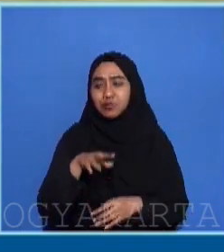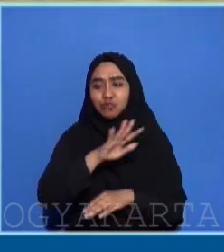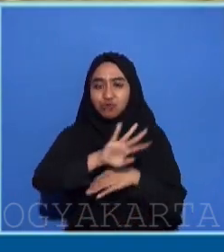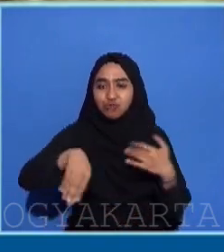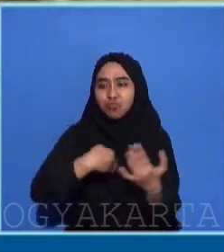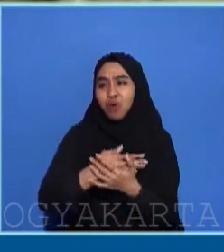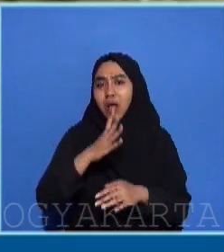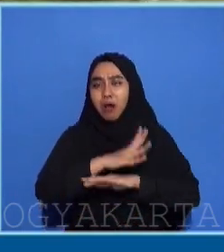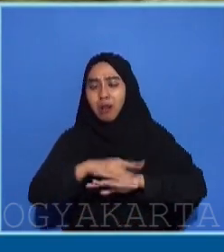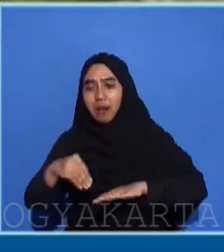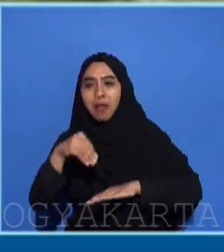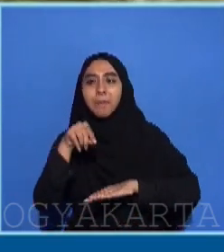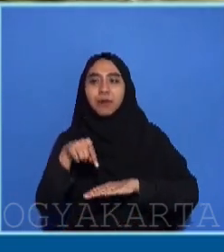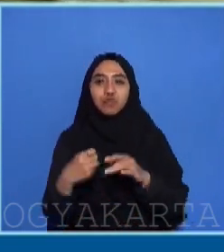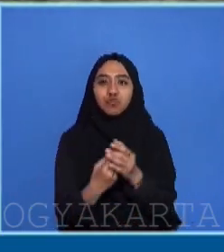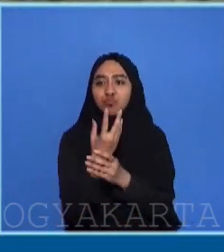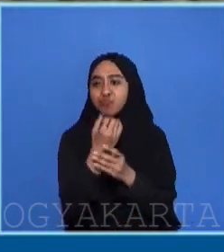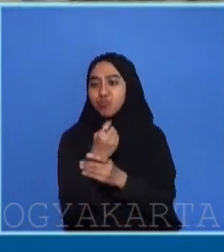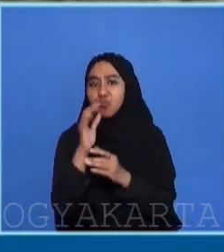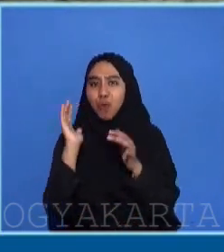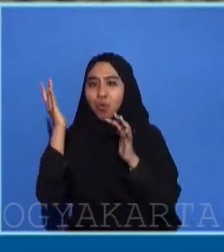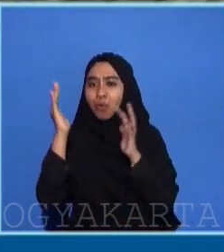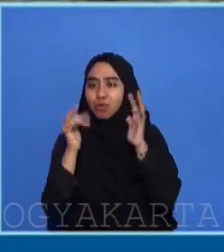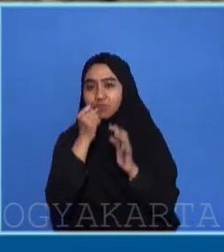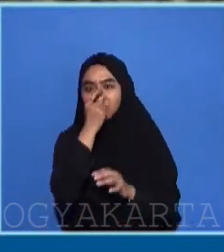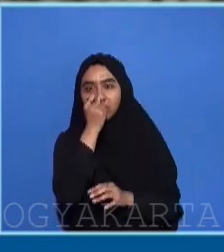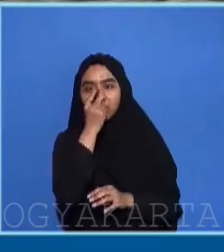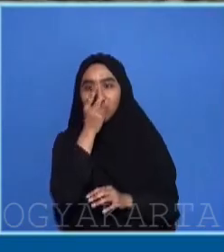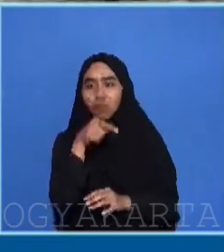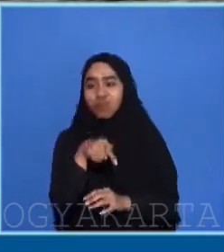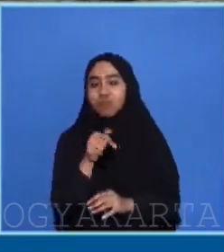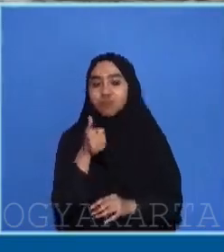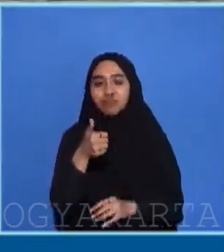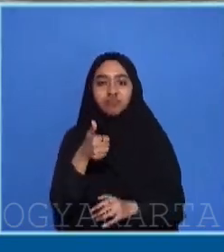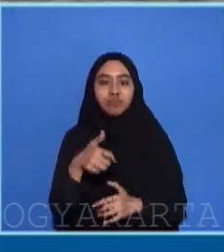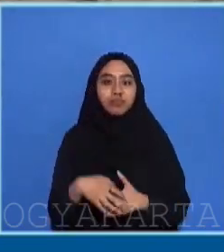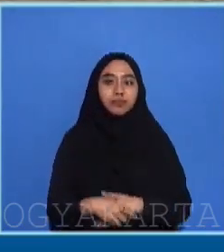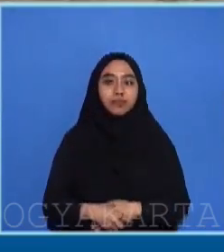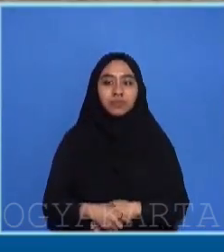kathahinguuhan ingkang wonten ing singgir kedungamel SW